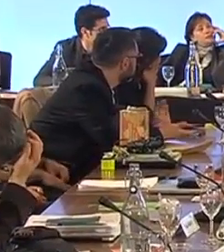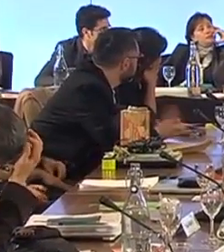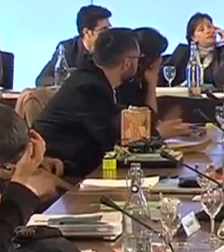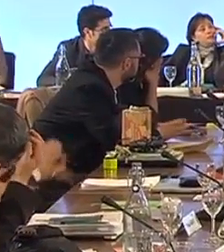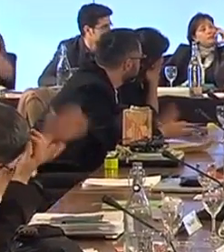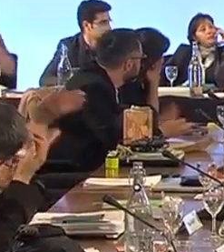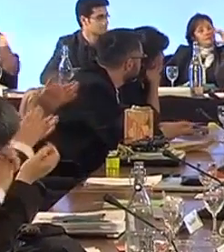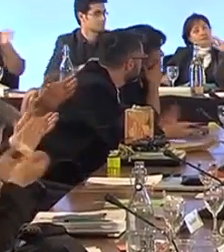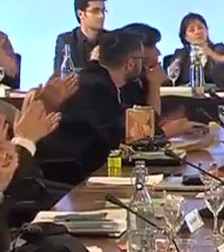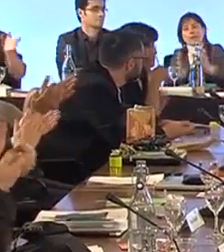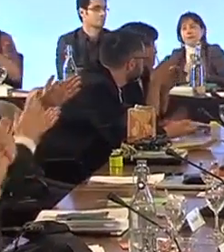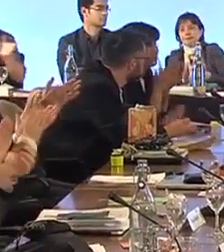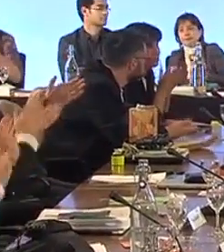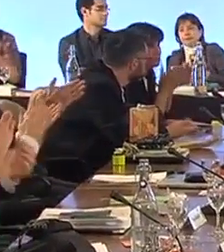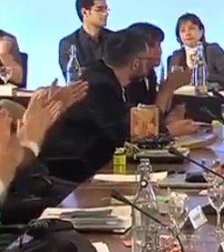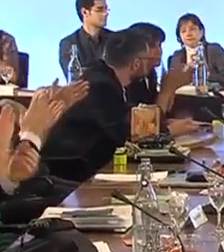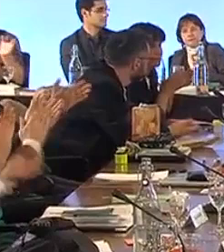bravo et un grand merci